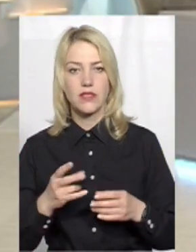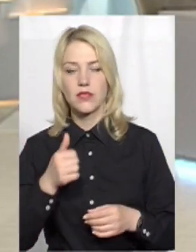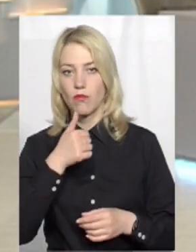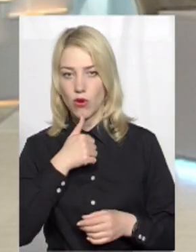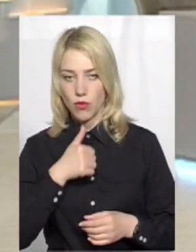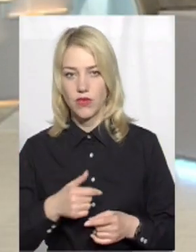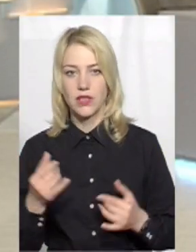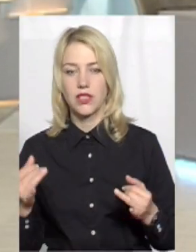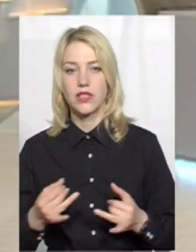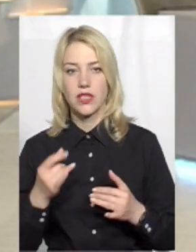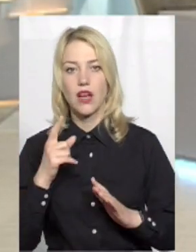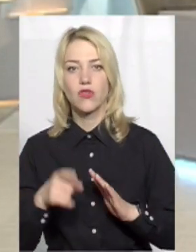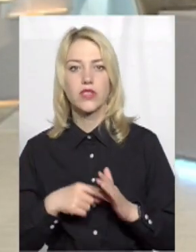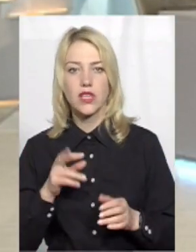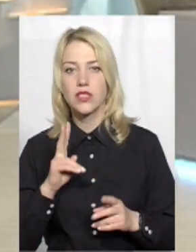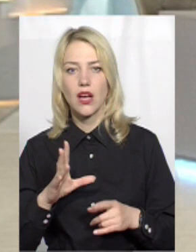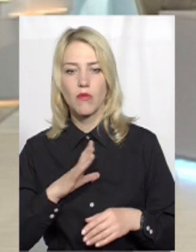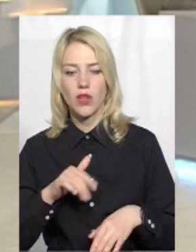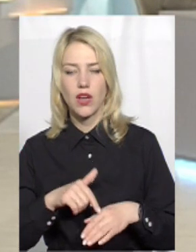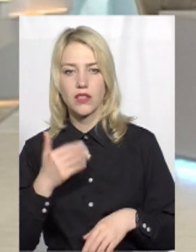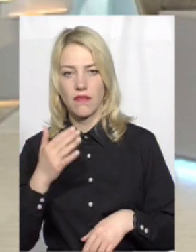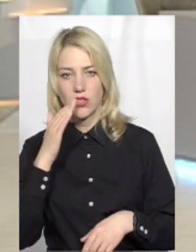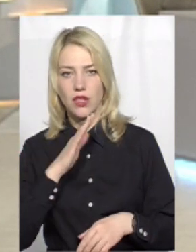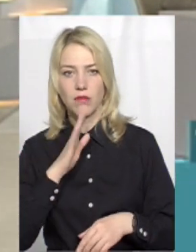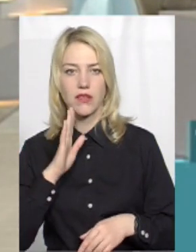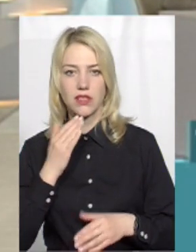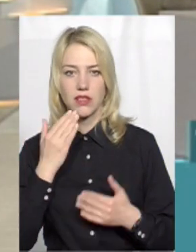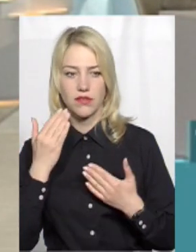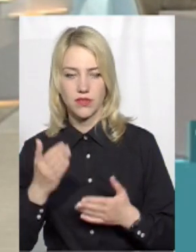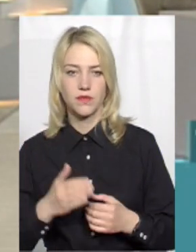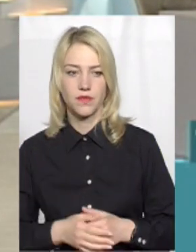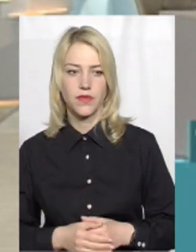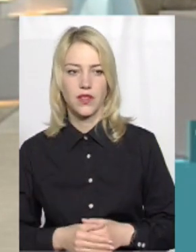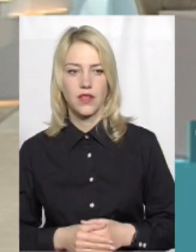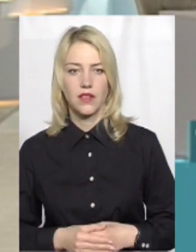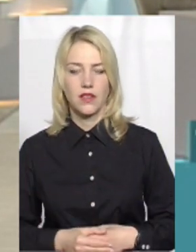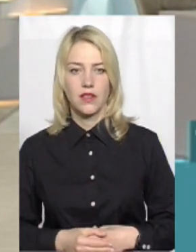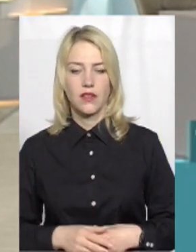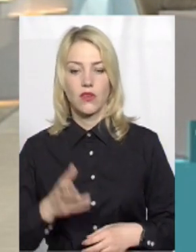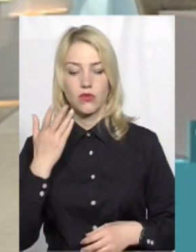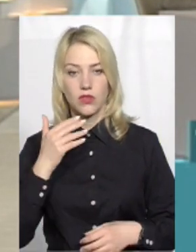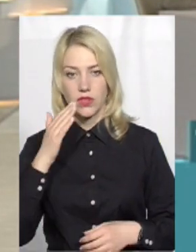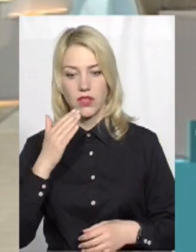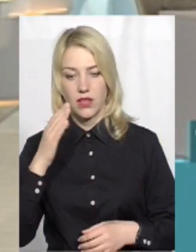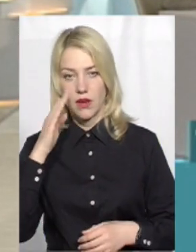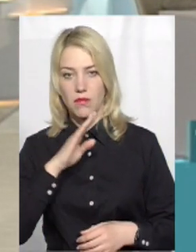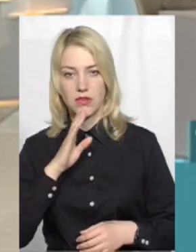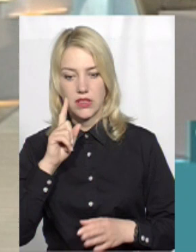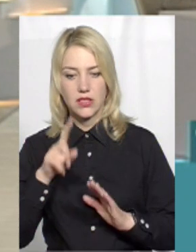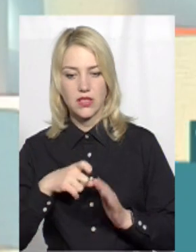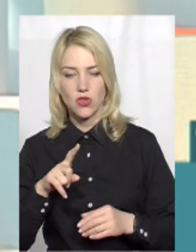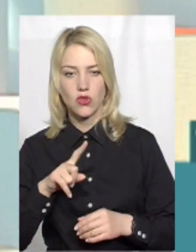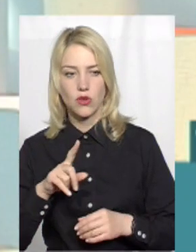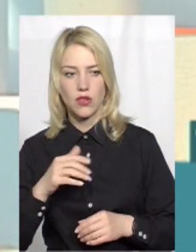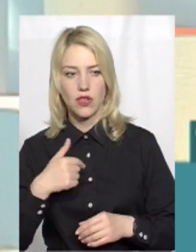спробувати. Цікаво дізнатися, яка була реакція ваших батьків на цю новину? Коли вона дізналася, що я стала